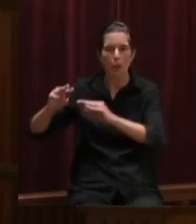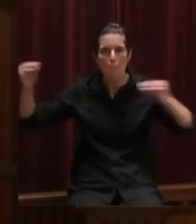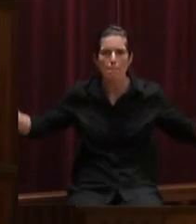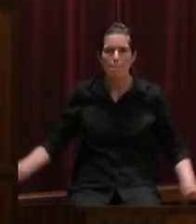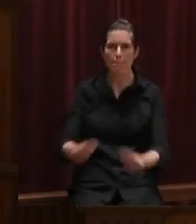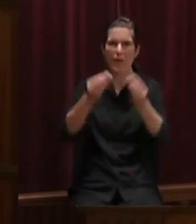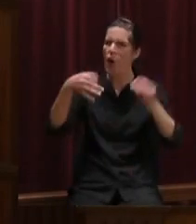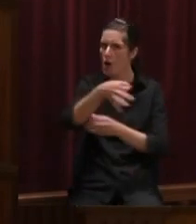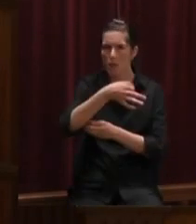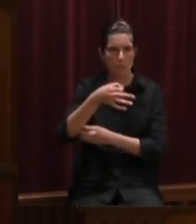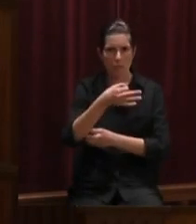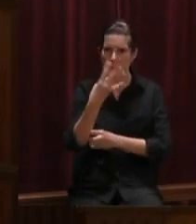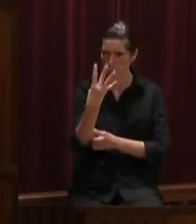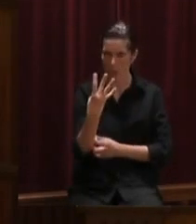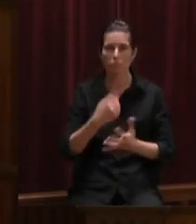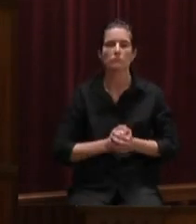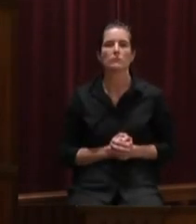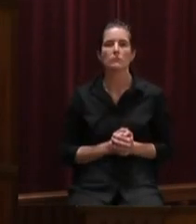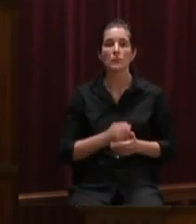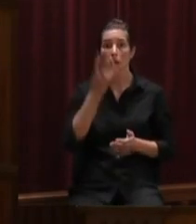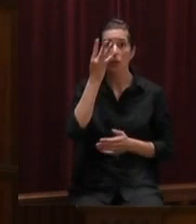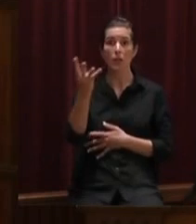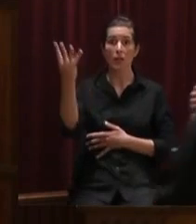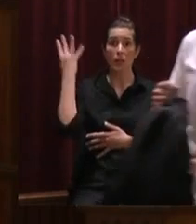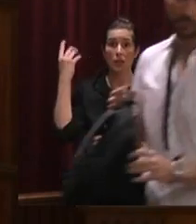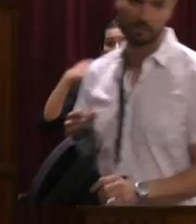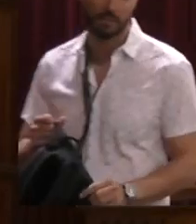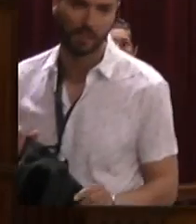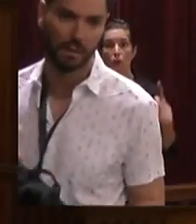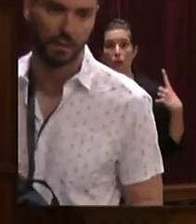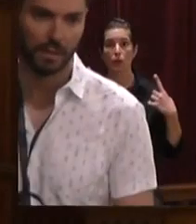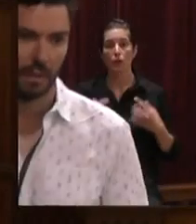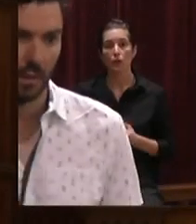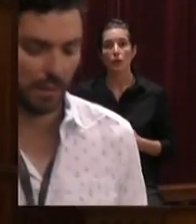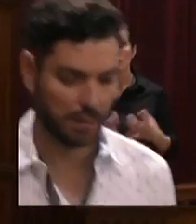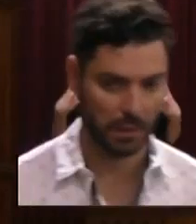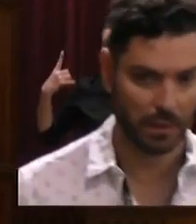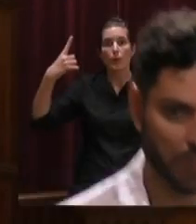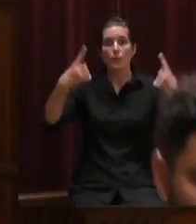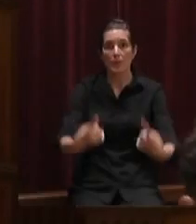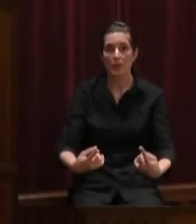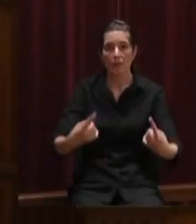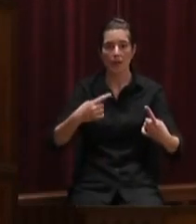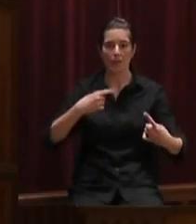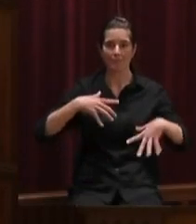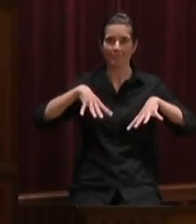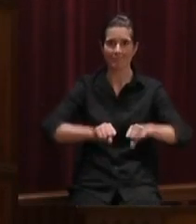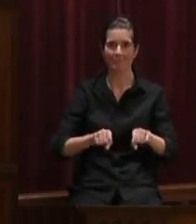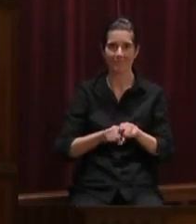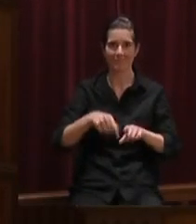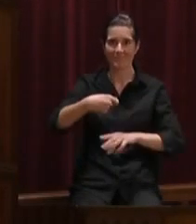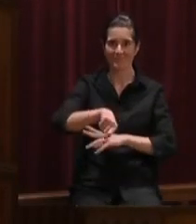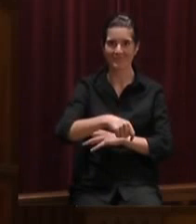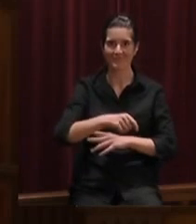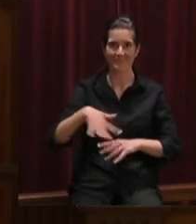Formentera. Fa 4 anys vaig pujar per primera vegada en aquesta tribuna com aspirant a presidir el govern de les Illes Balears. Els